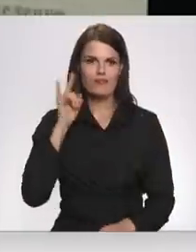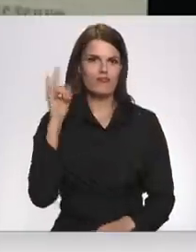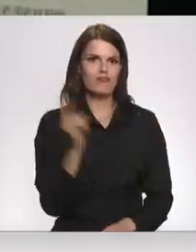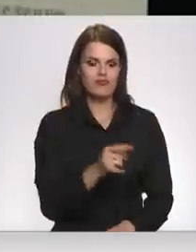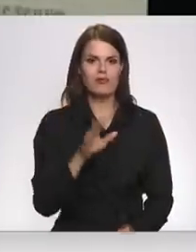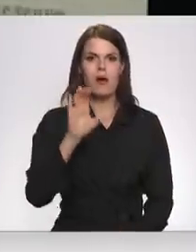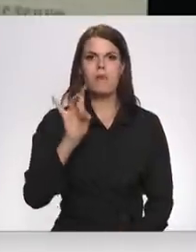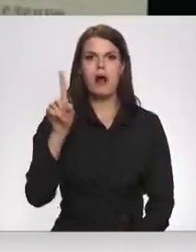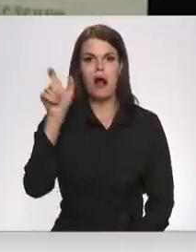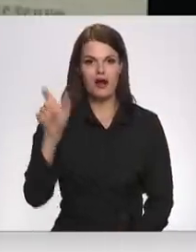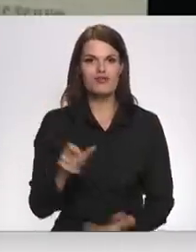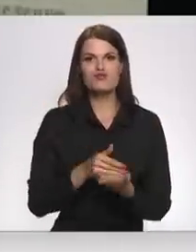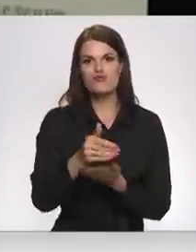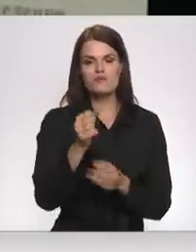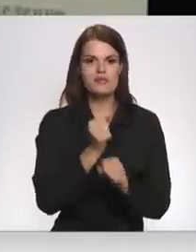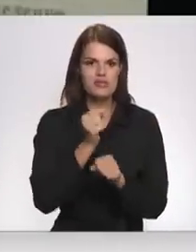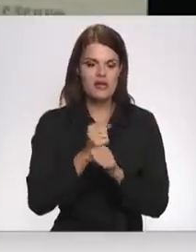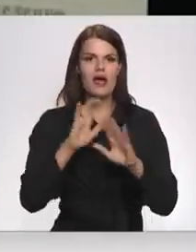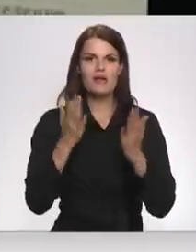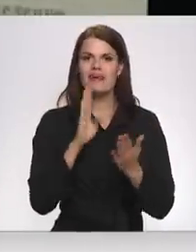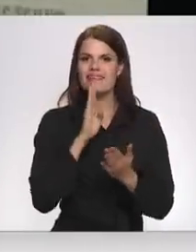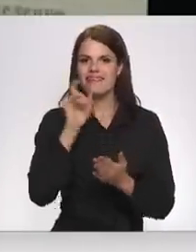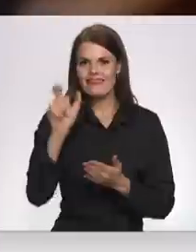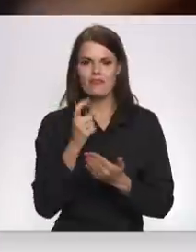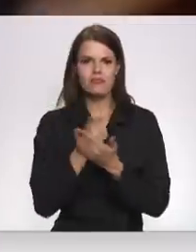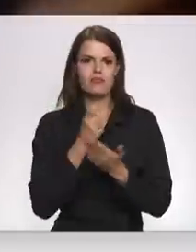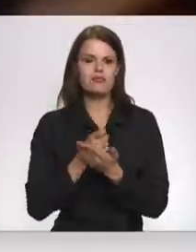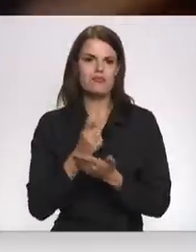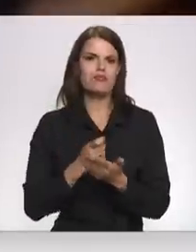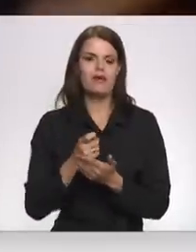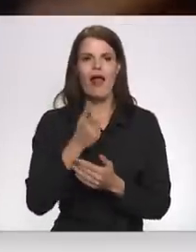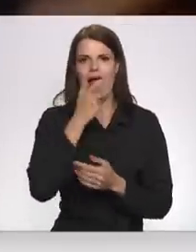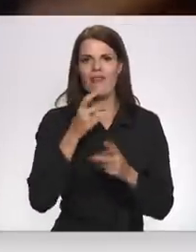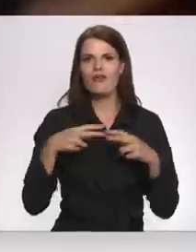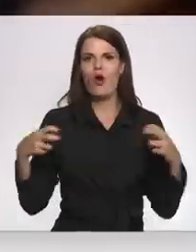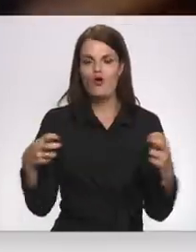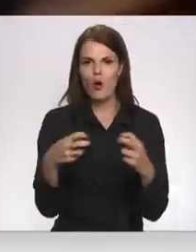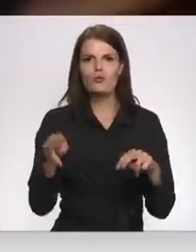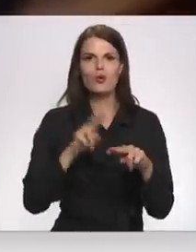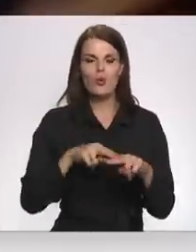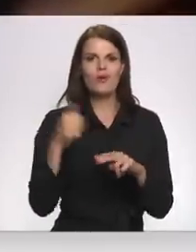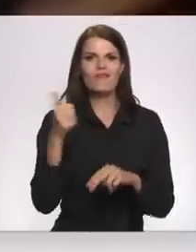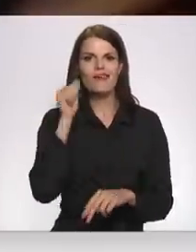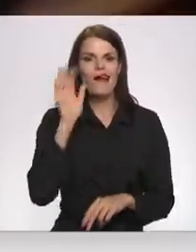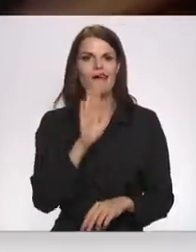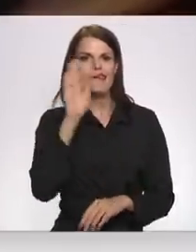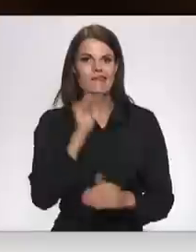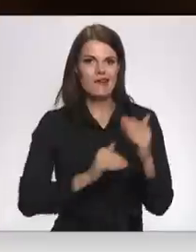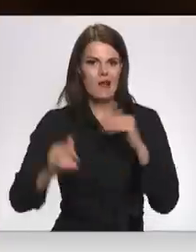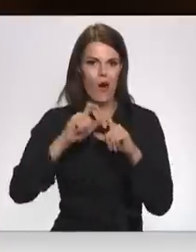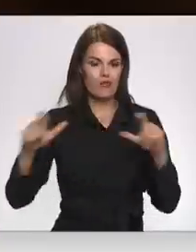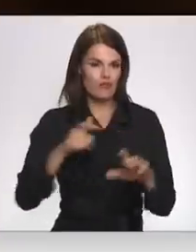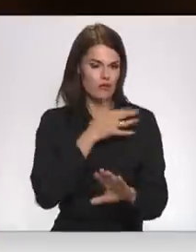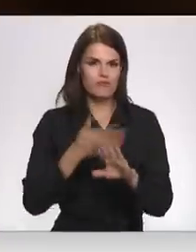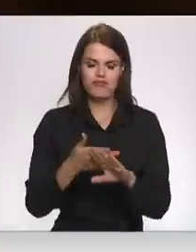Bahs amatu saglabāja, bet Purviņa tika izprašņāta Rīgas Stradiņu universitātes ētikas komisijā, un viņas ikdiena augstskolā kopš tā